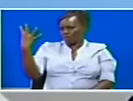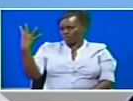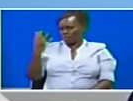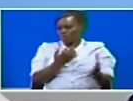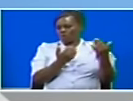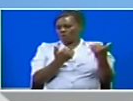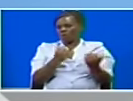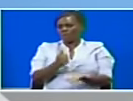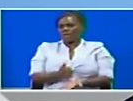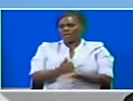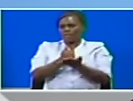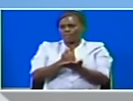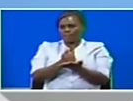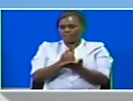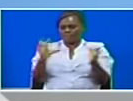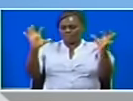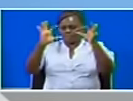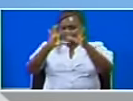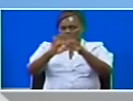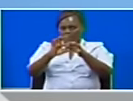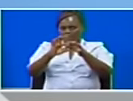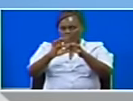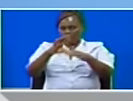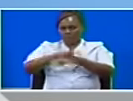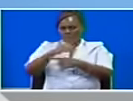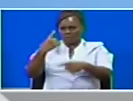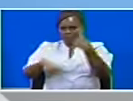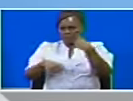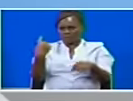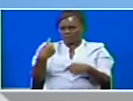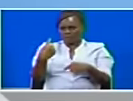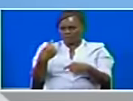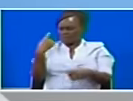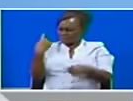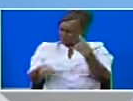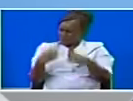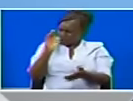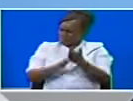tunatarajia watatusaidia tuungane na tupate ushindi. Na NASA inaweza kufaulu bila Kalonzo?